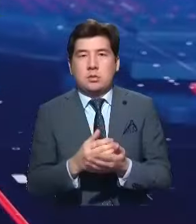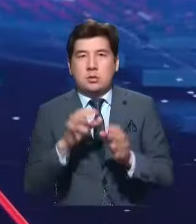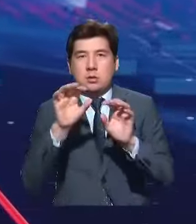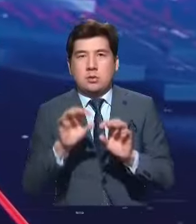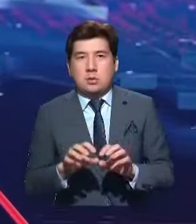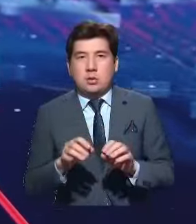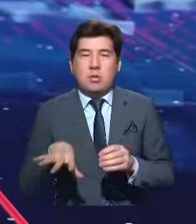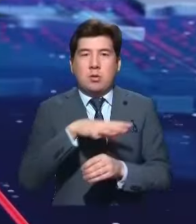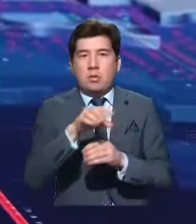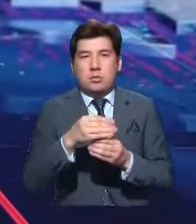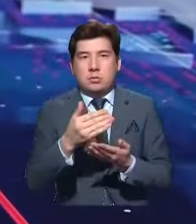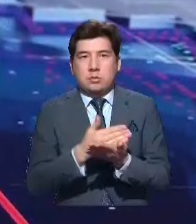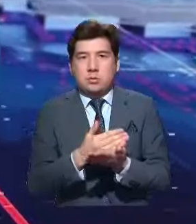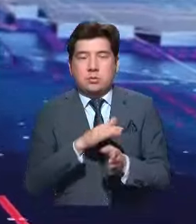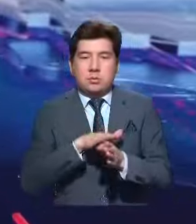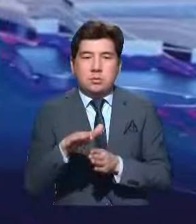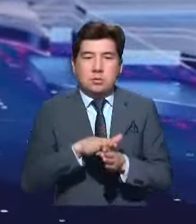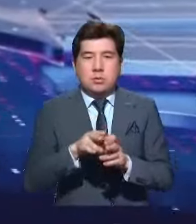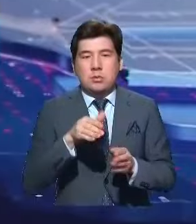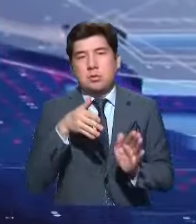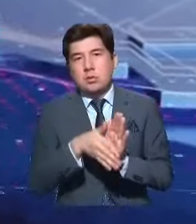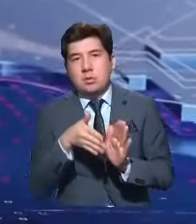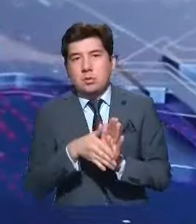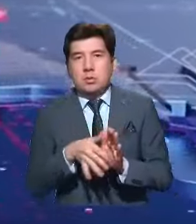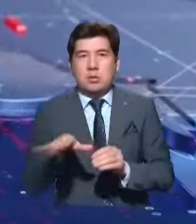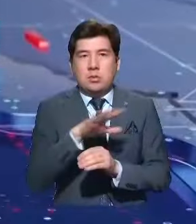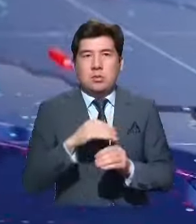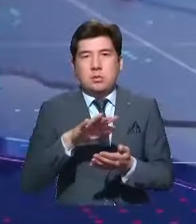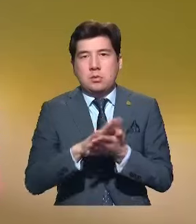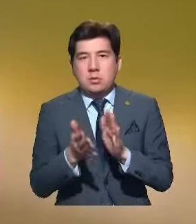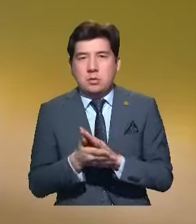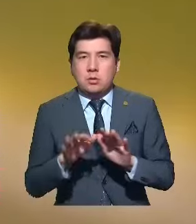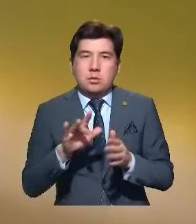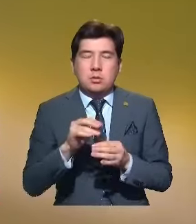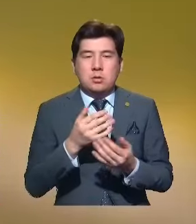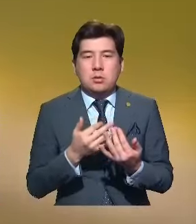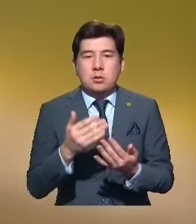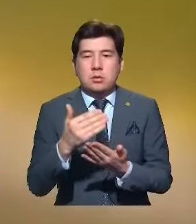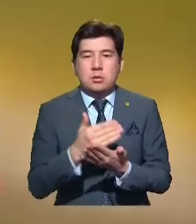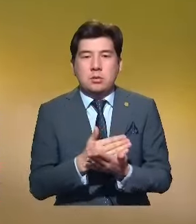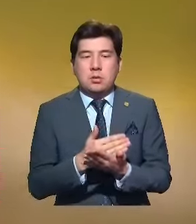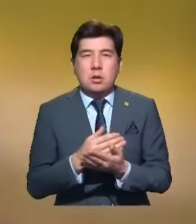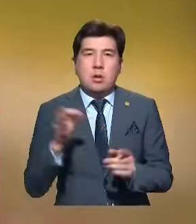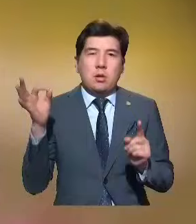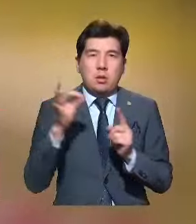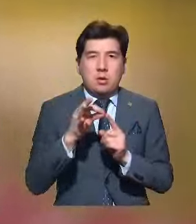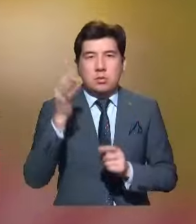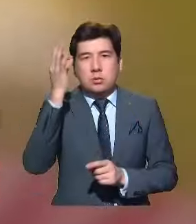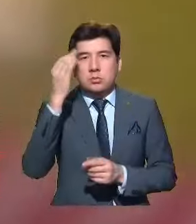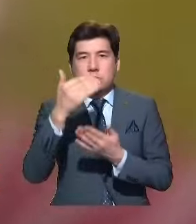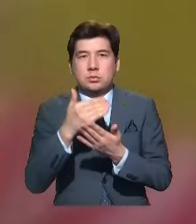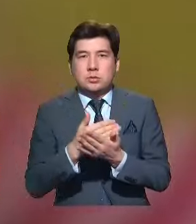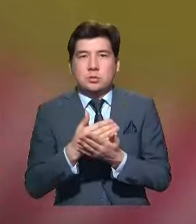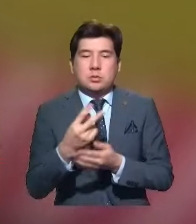законодательства о всестороннем, полном и объективном исследовании всех обстоятельств дела. Напомню, 26 января в одном из